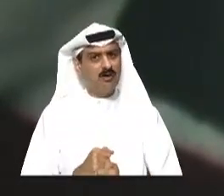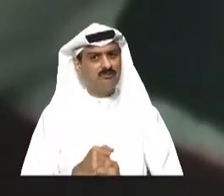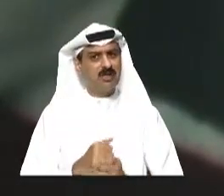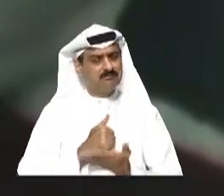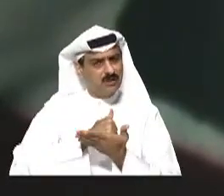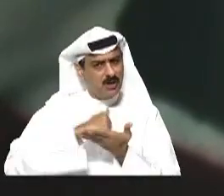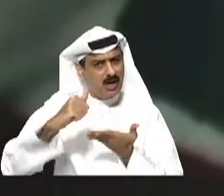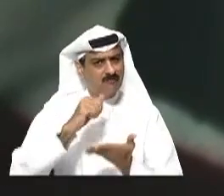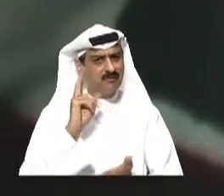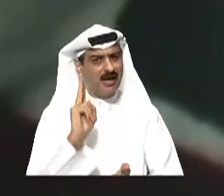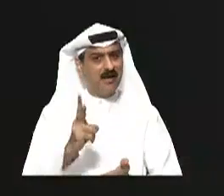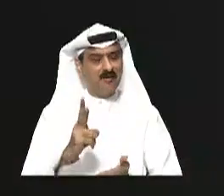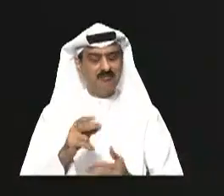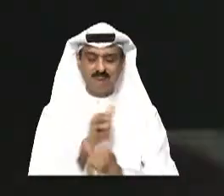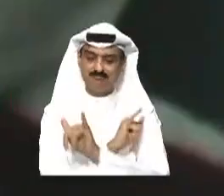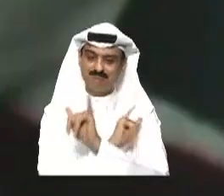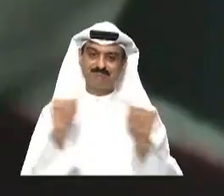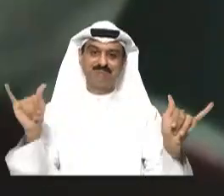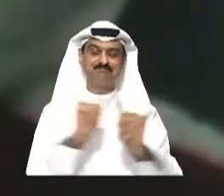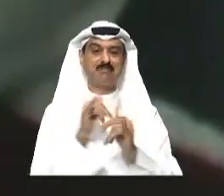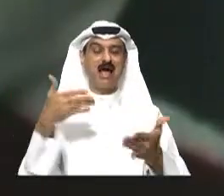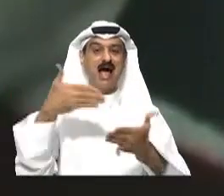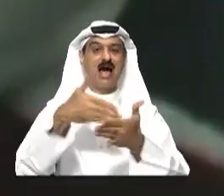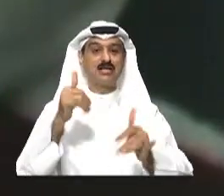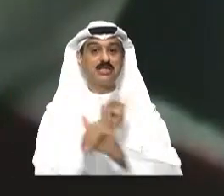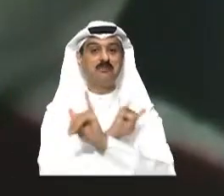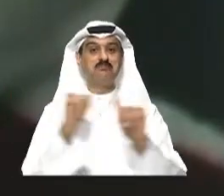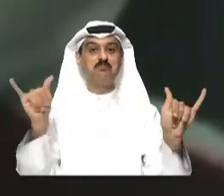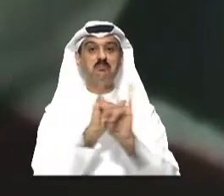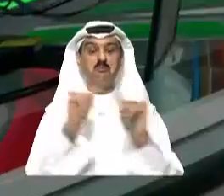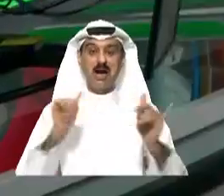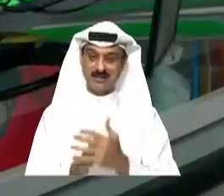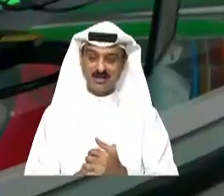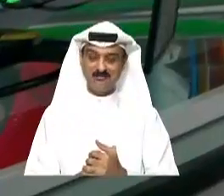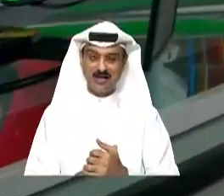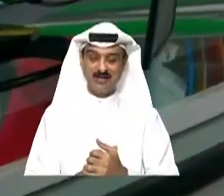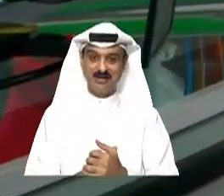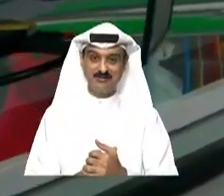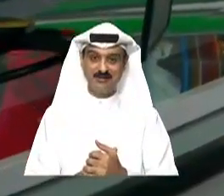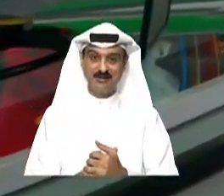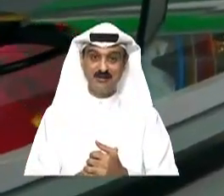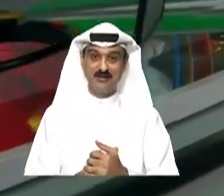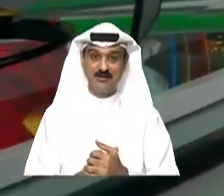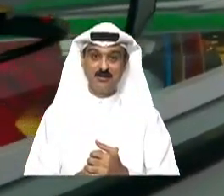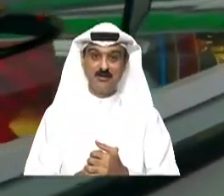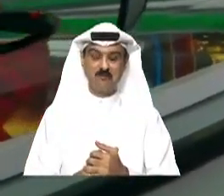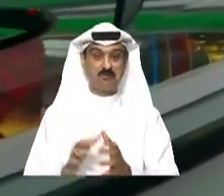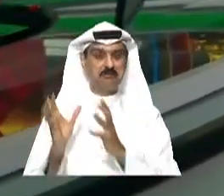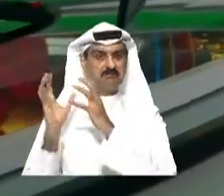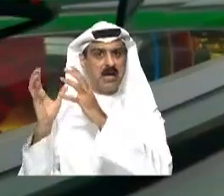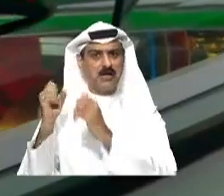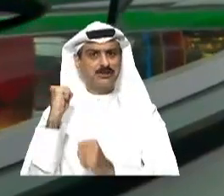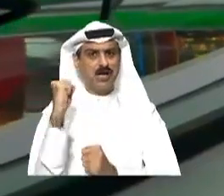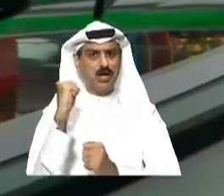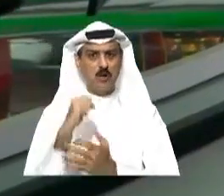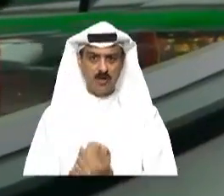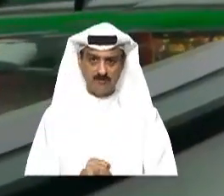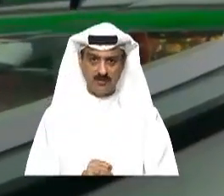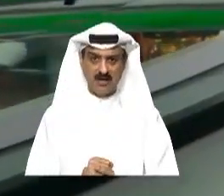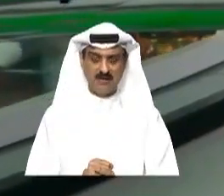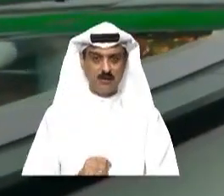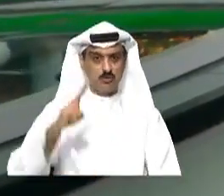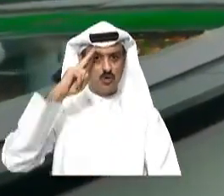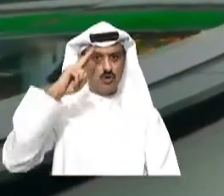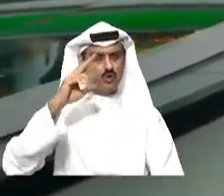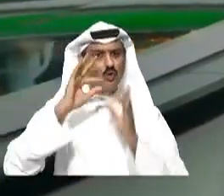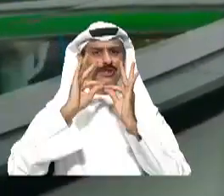يستطيع هز شباك الكابتن وأفضل لاعب في المباراة محمد العويس. صحيح. اللي هم جميعهم كانوا أمانة صقور كما هم